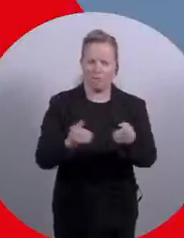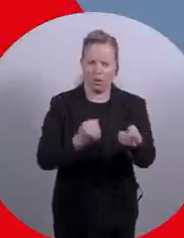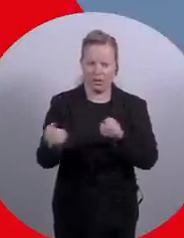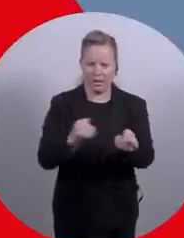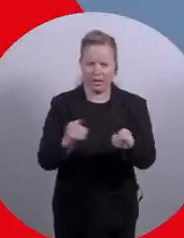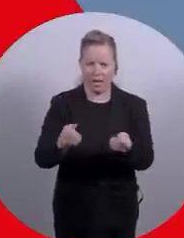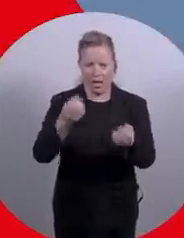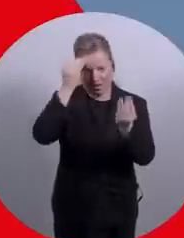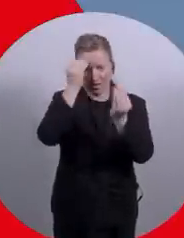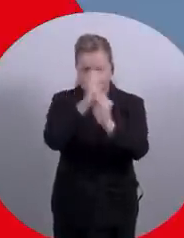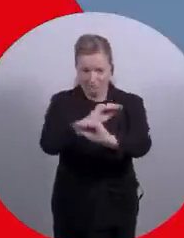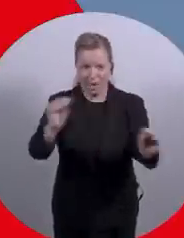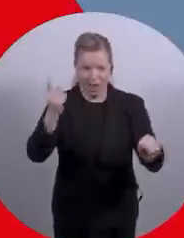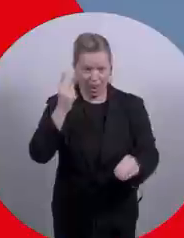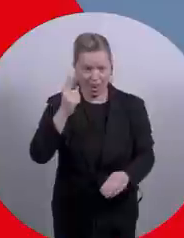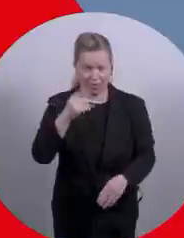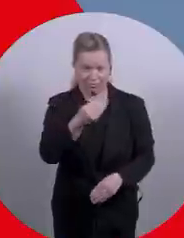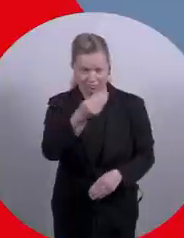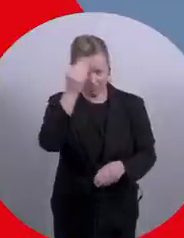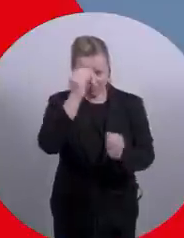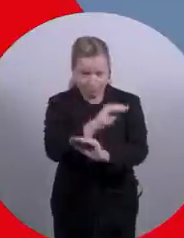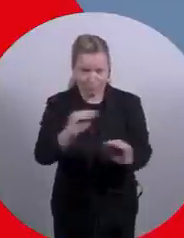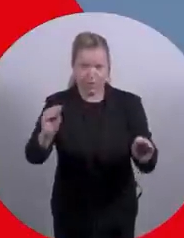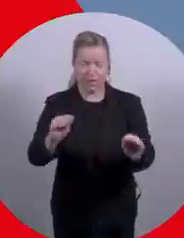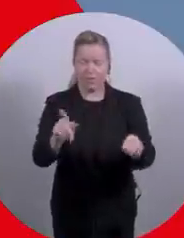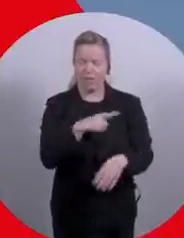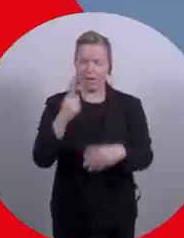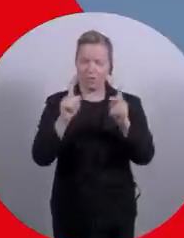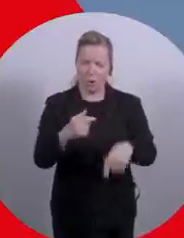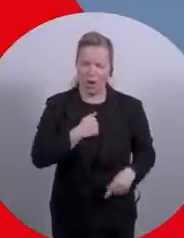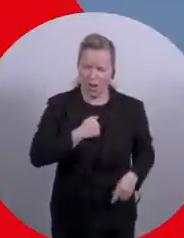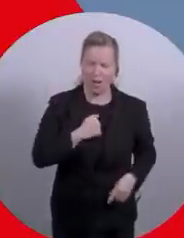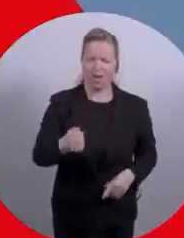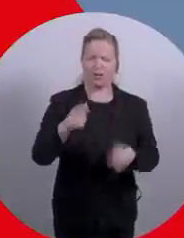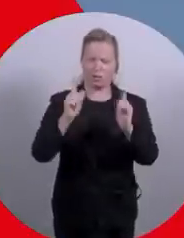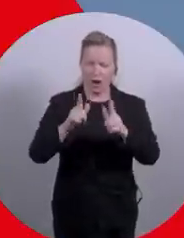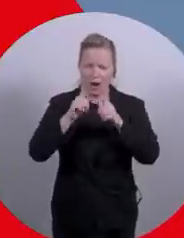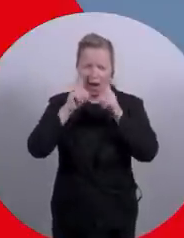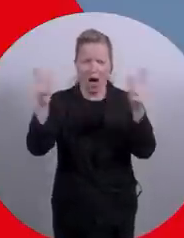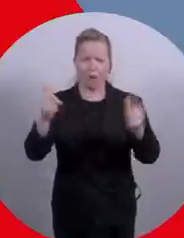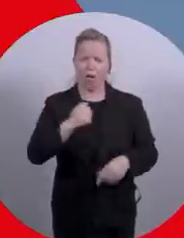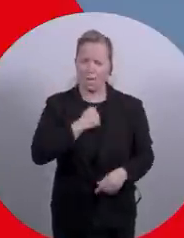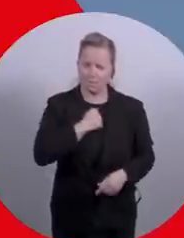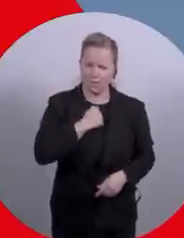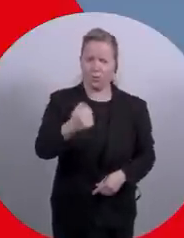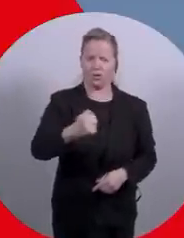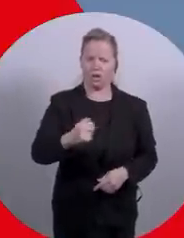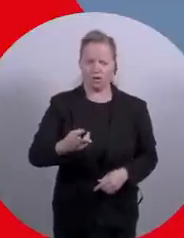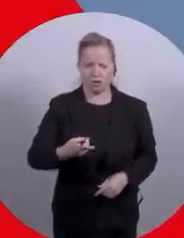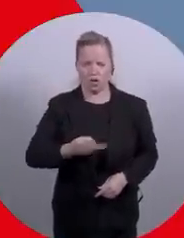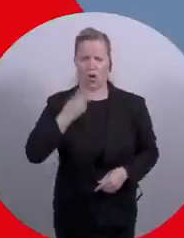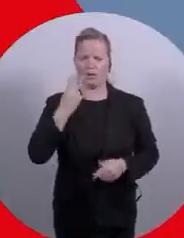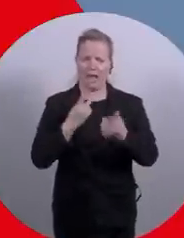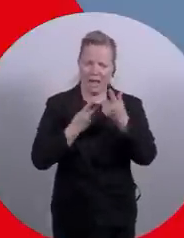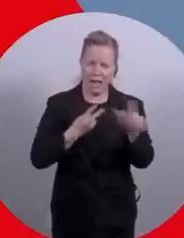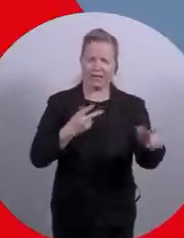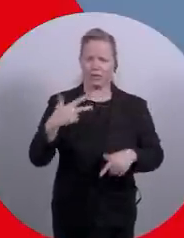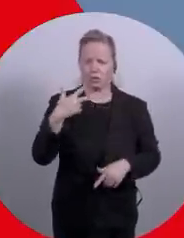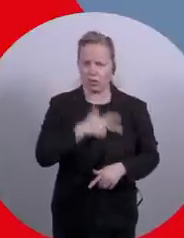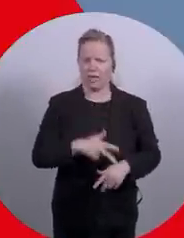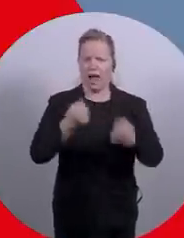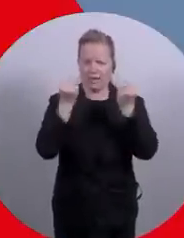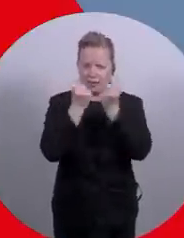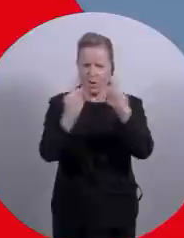für heute liebe Genossen trauen wir uns was sind wir laut sind wir mutig sind wir stolz sind wir links sind wir sozialdemokratisch